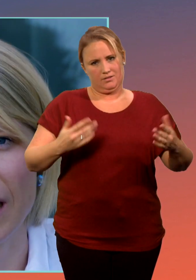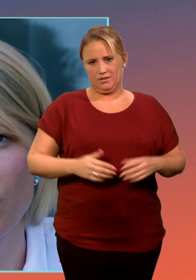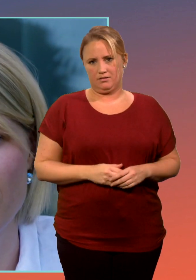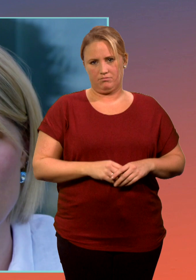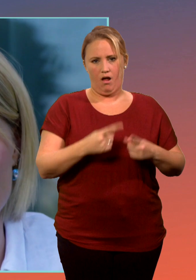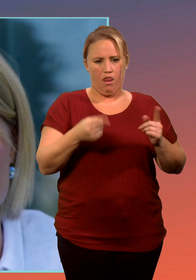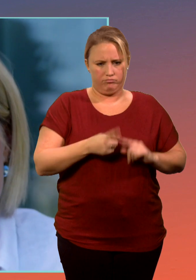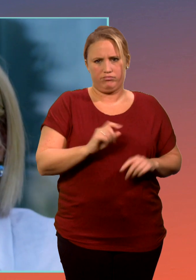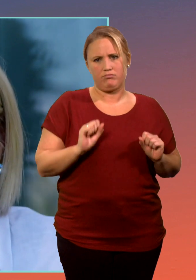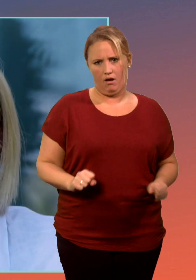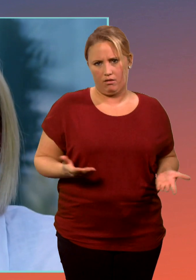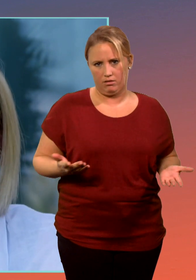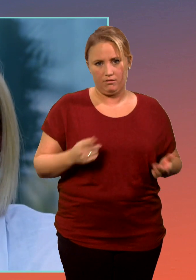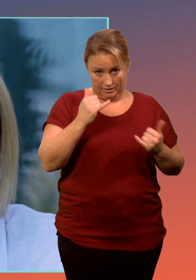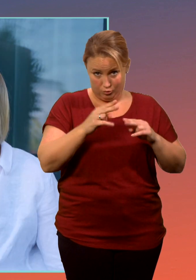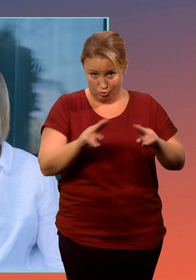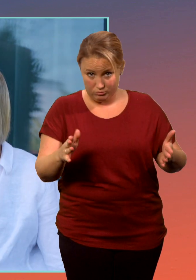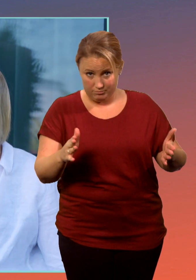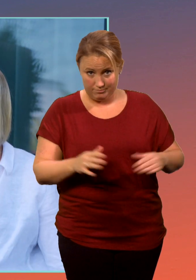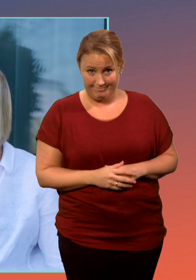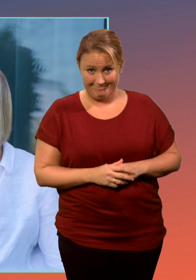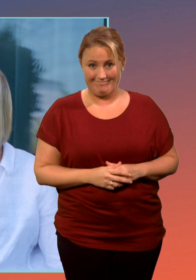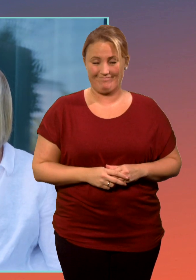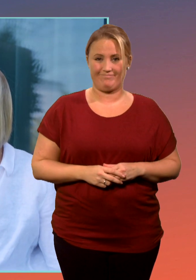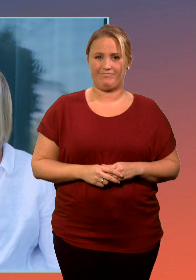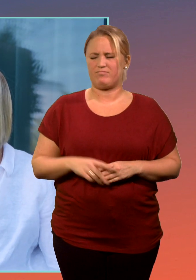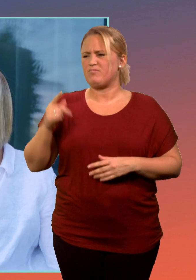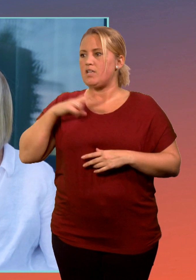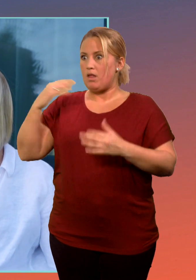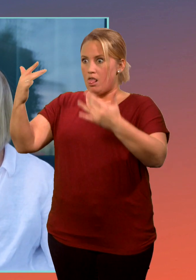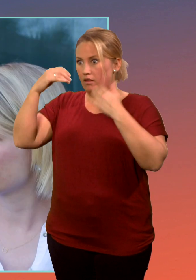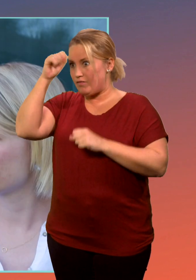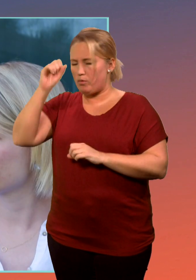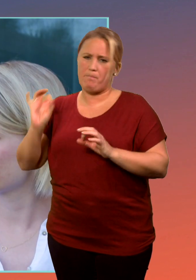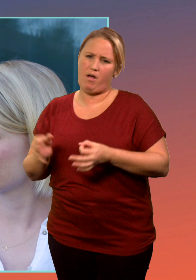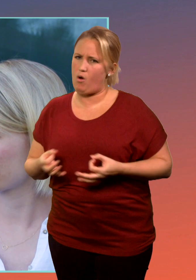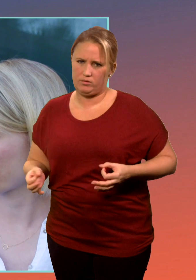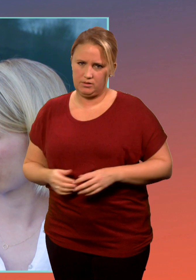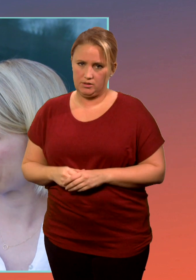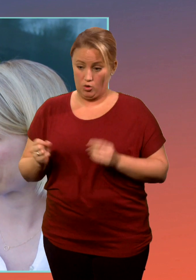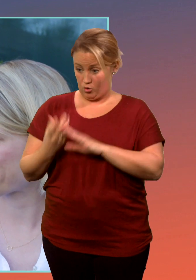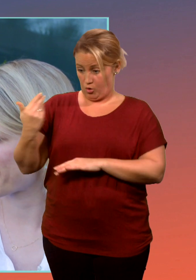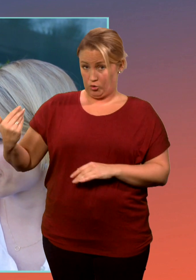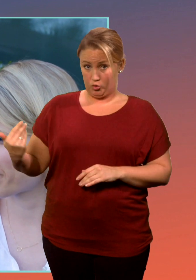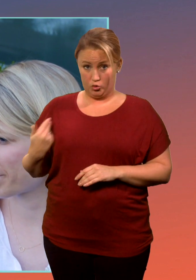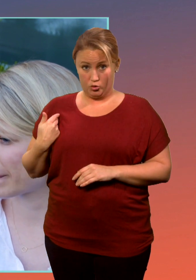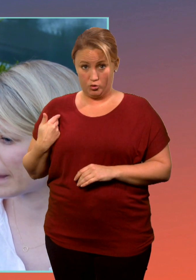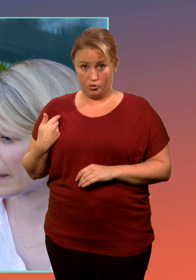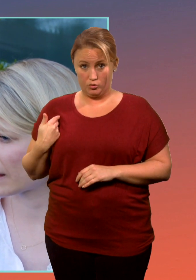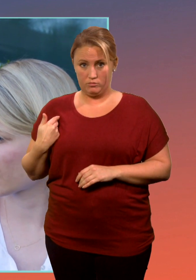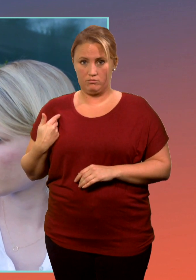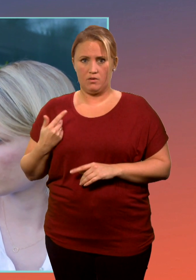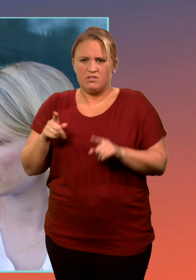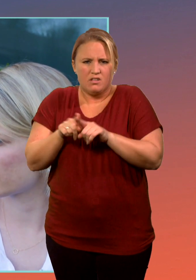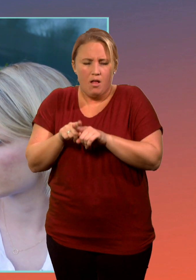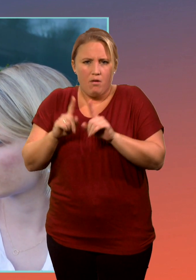eigentlich fast alle noch einen hoch, wenn euch das jetzt beruhigt, Frauenwelt. Man darf sich da nicht so verrückt machen. Also wenn du eine neue Partnerin oder einen neuen Partner hast, dann ist das